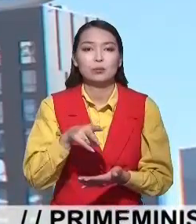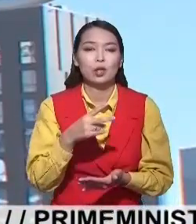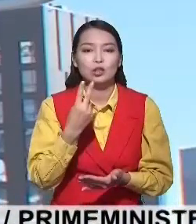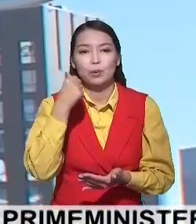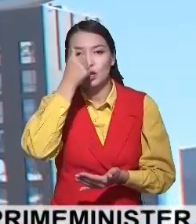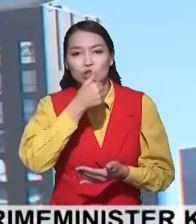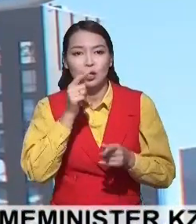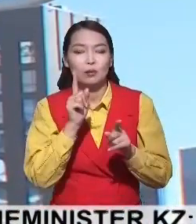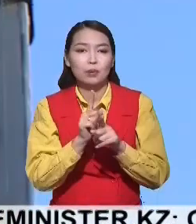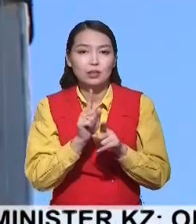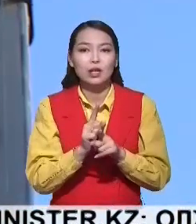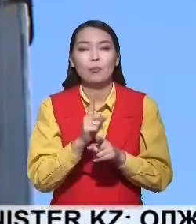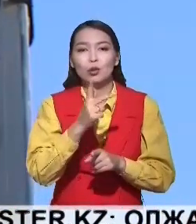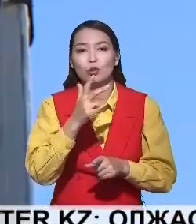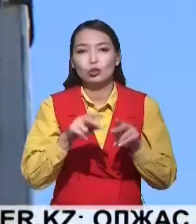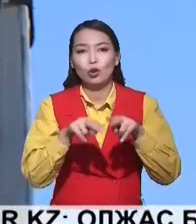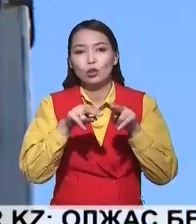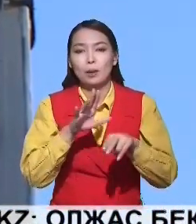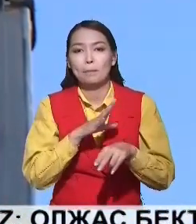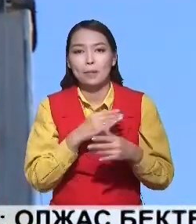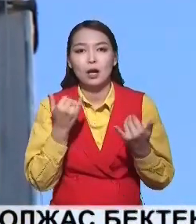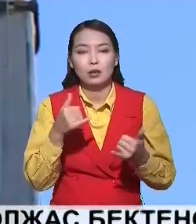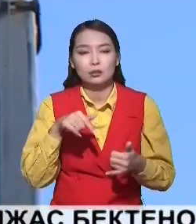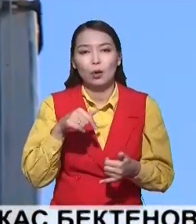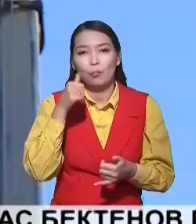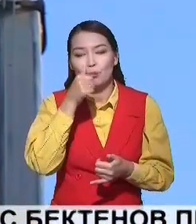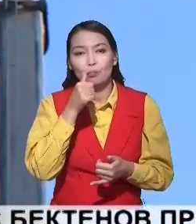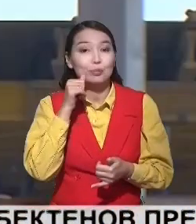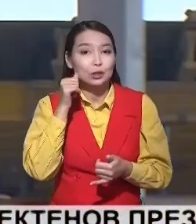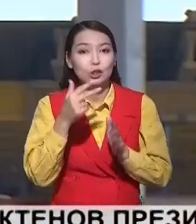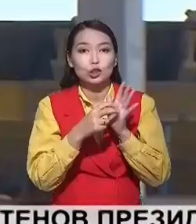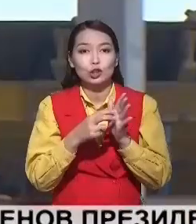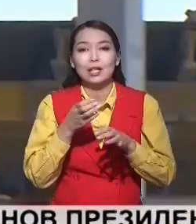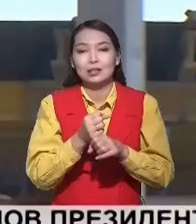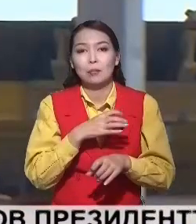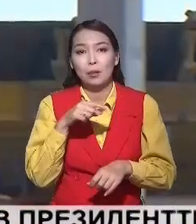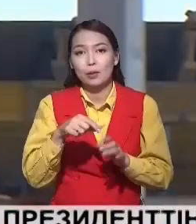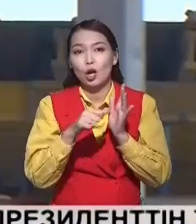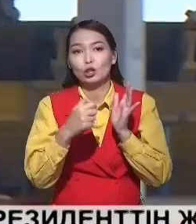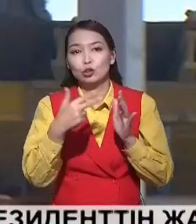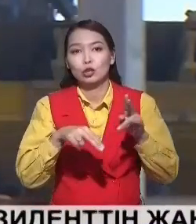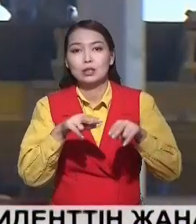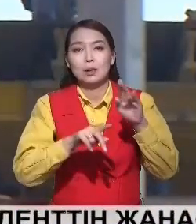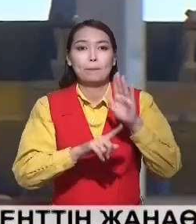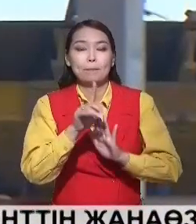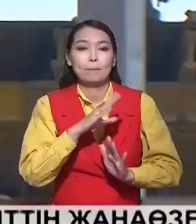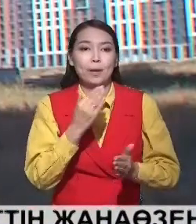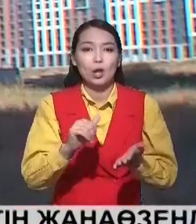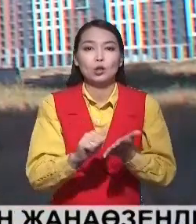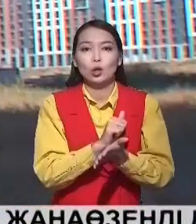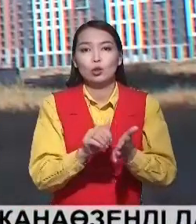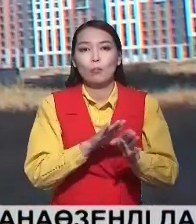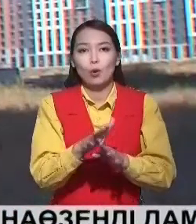1300 объекттің құрылысы басталса, былтыр бұл 800-ге қысқарған. Ал биыл 630 нысанның құрылысы басталды. Бұған саладағы құжаттардың